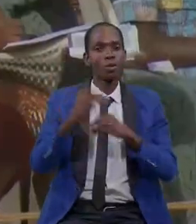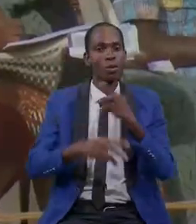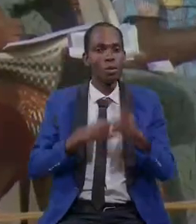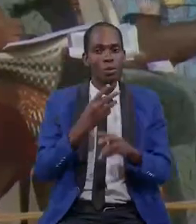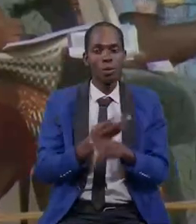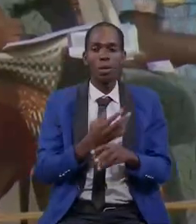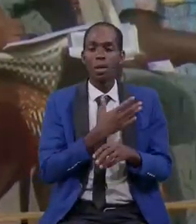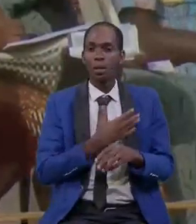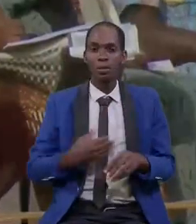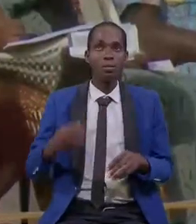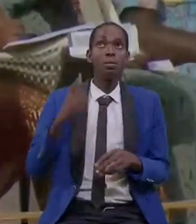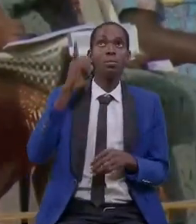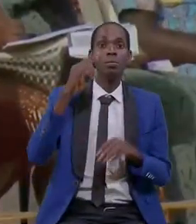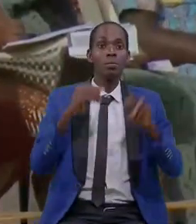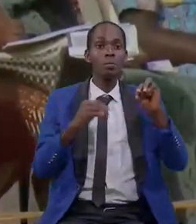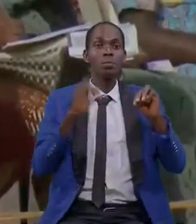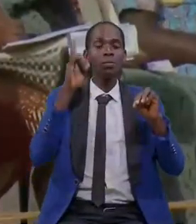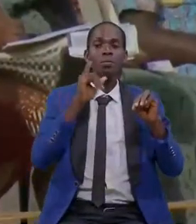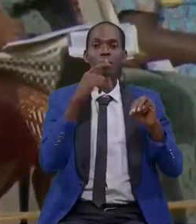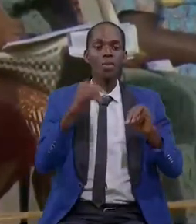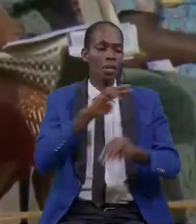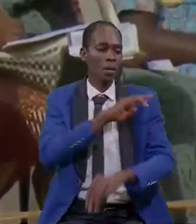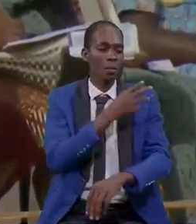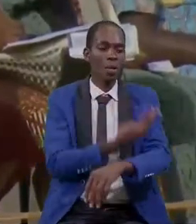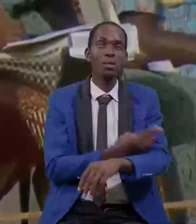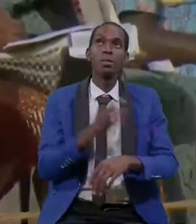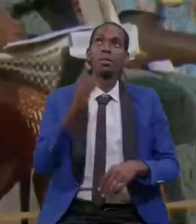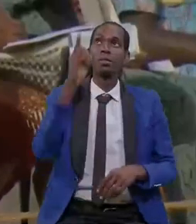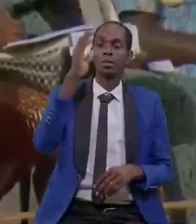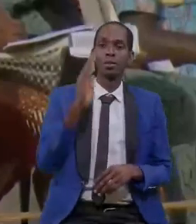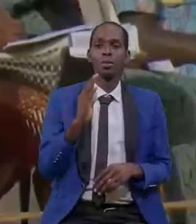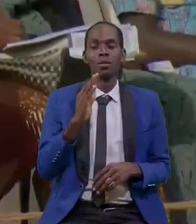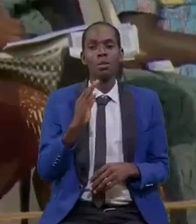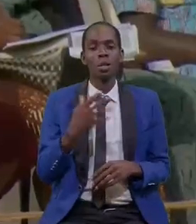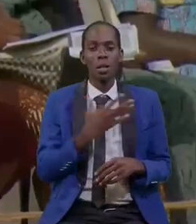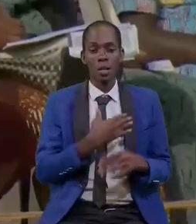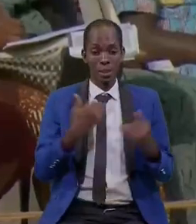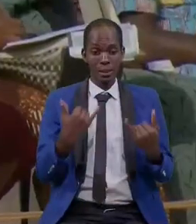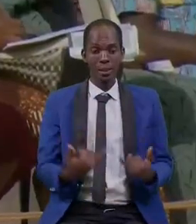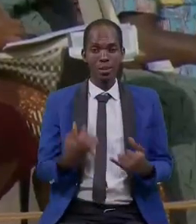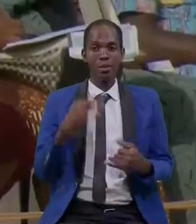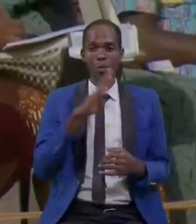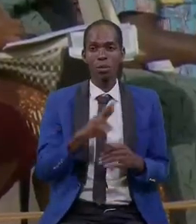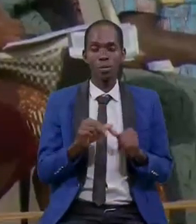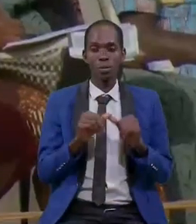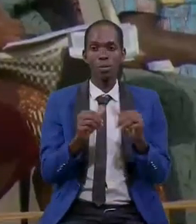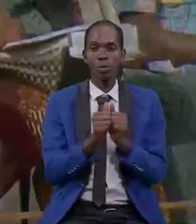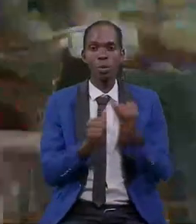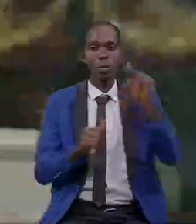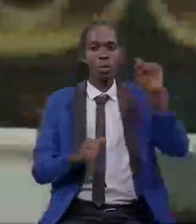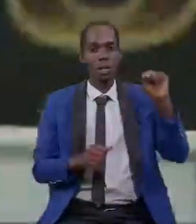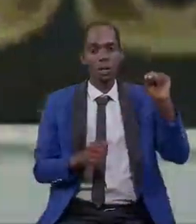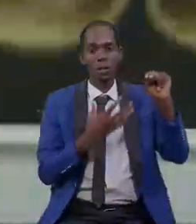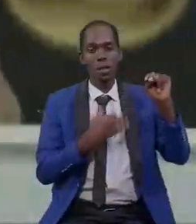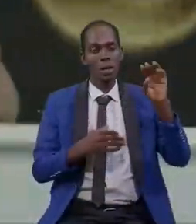Il est le Dieu puissant, ayant l'amour et la force. Maintenant, nous voyons maintenant le N, le O et le